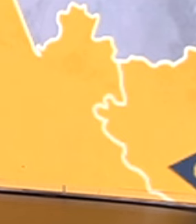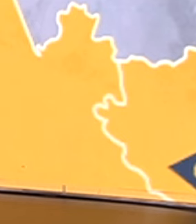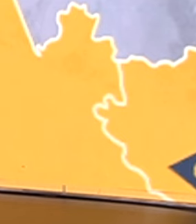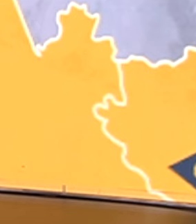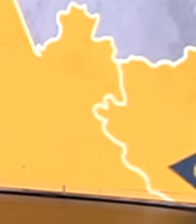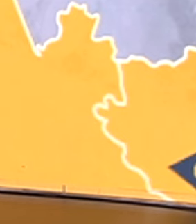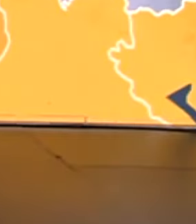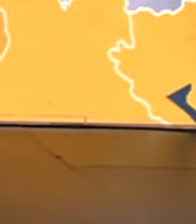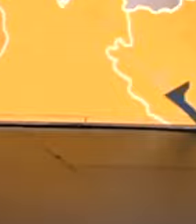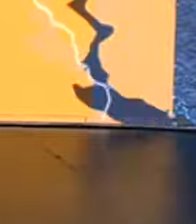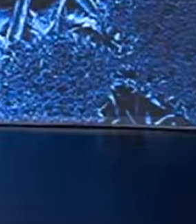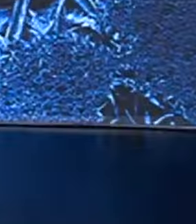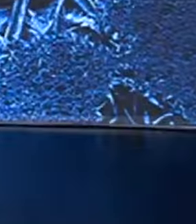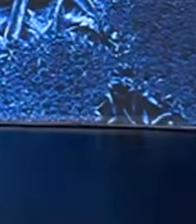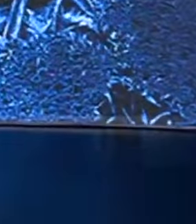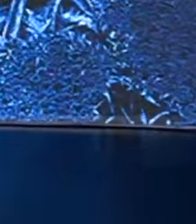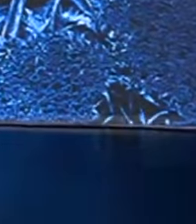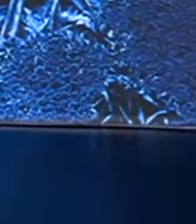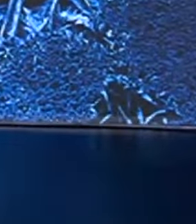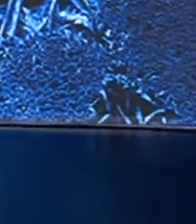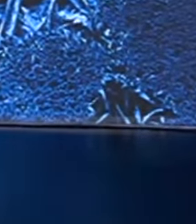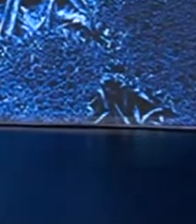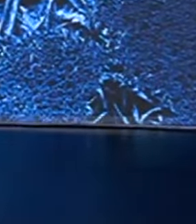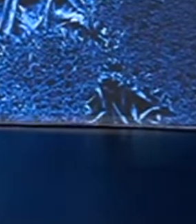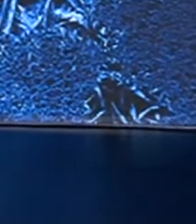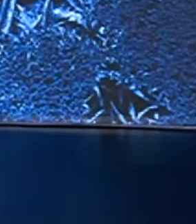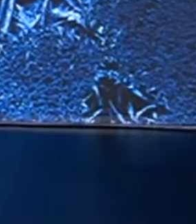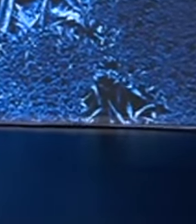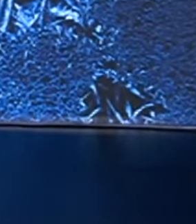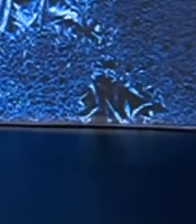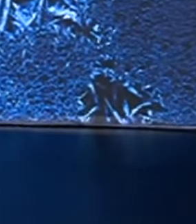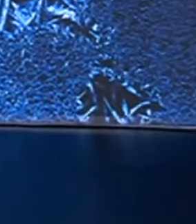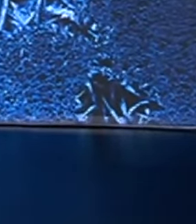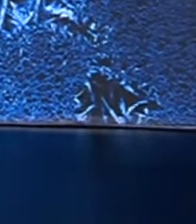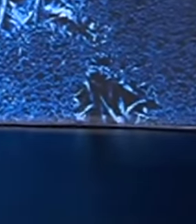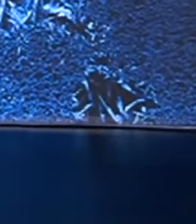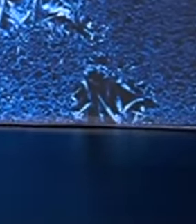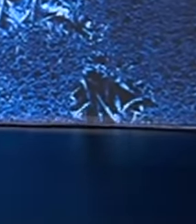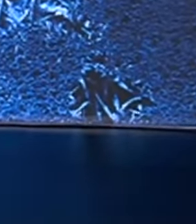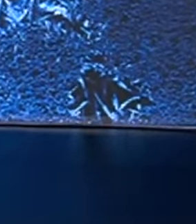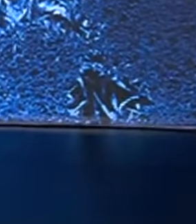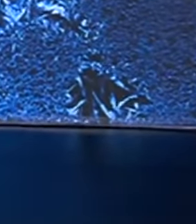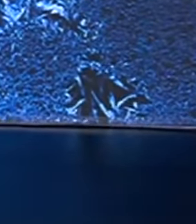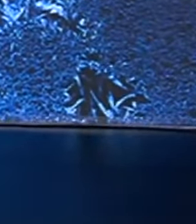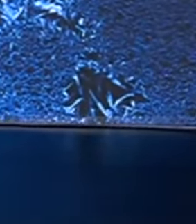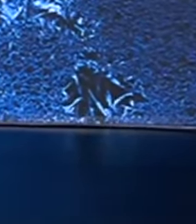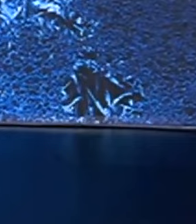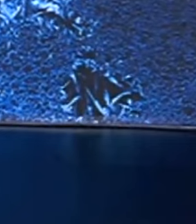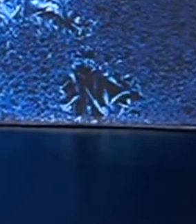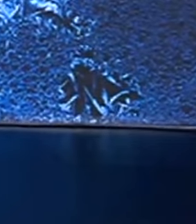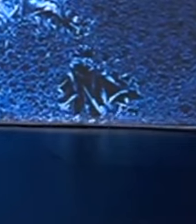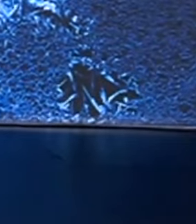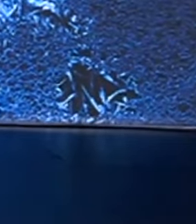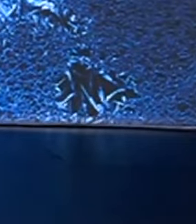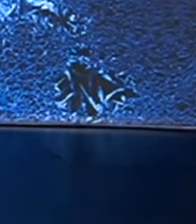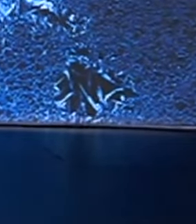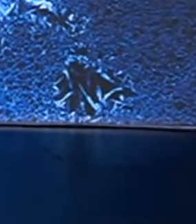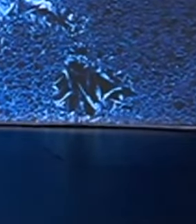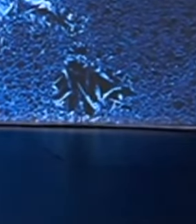төмен. Орталыққа тоқталсақ, термометр бағаны Қарағанды мен Жезқазғанда күндіз минус 9-10 градус, түнде